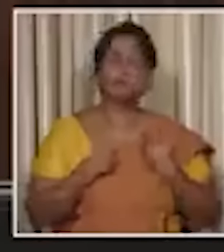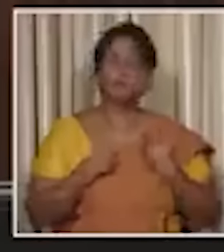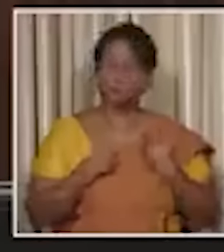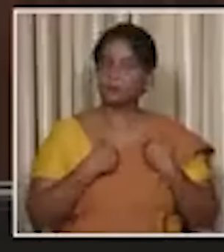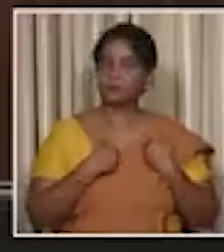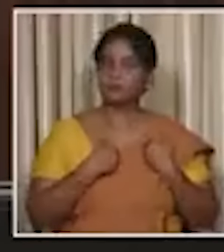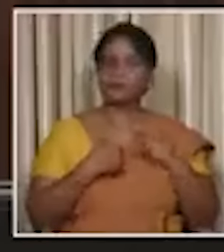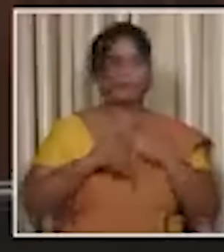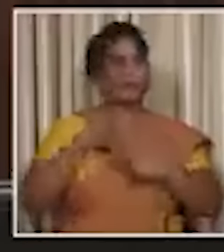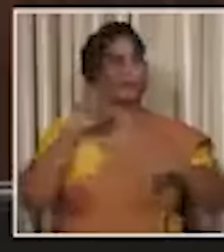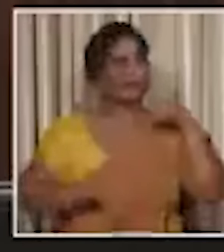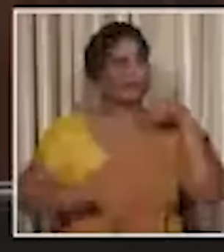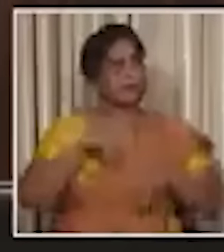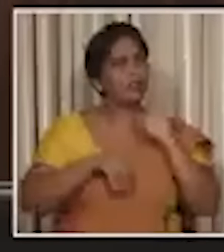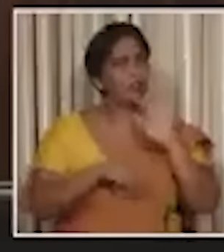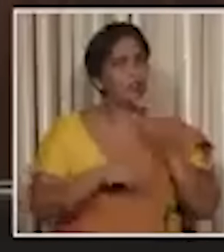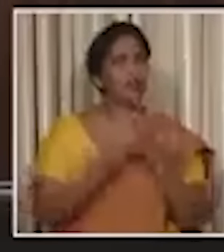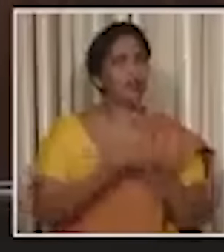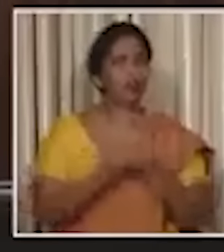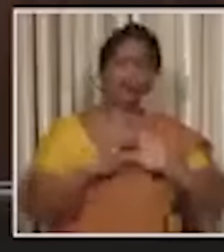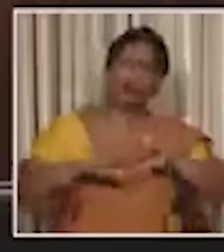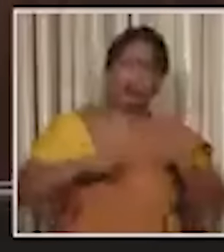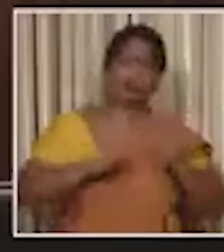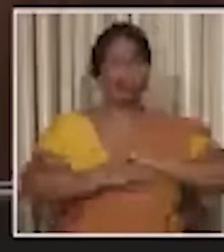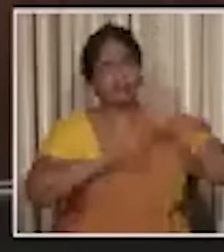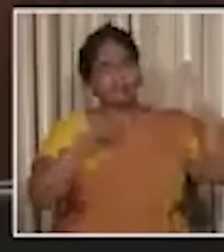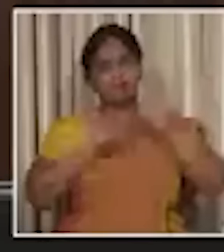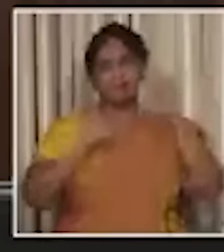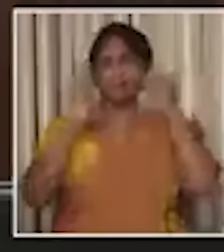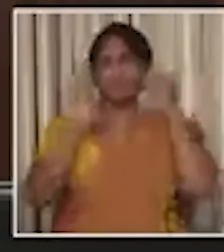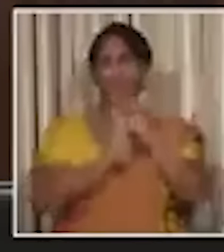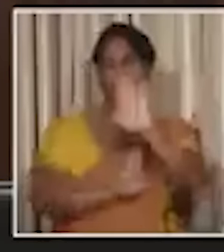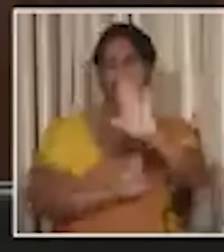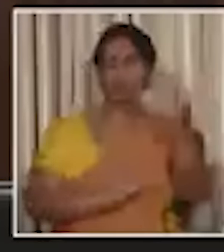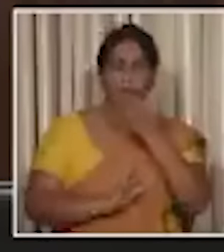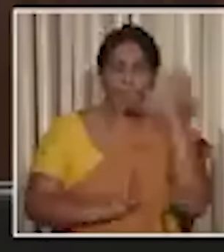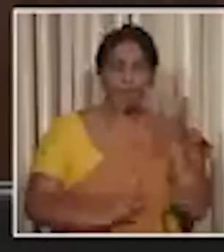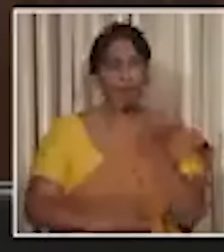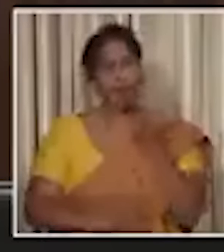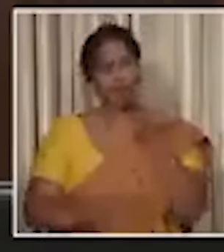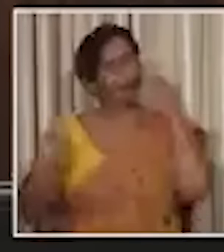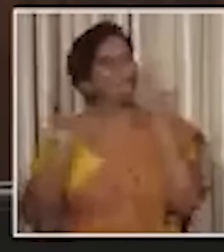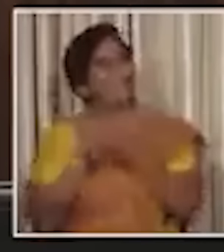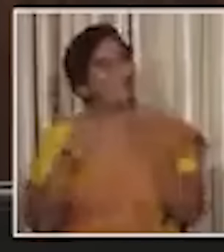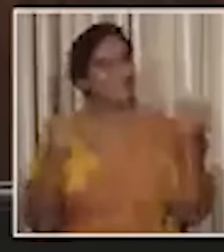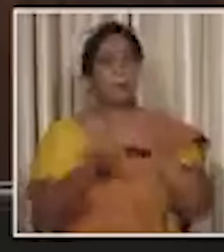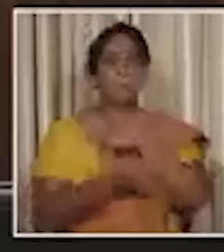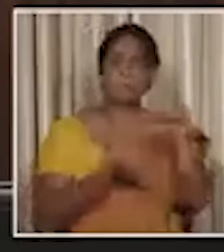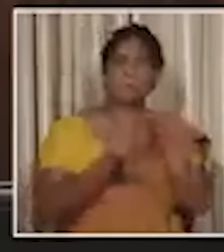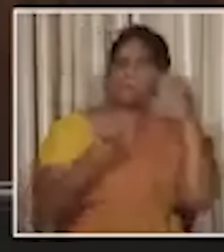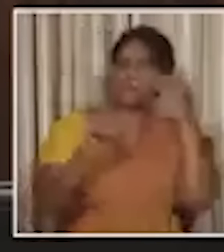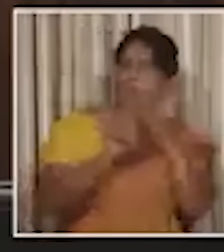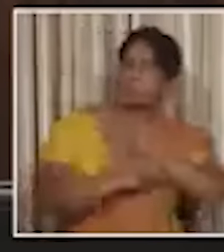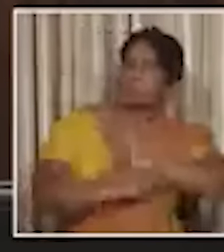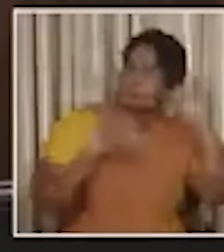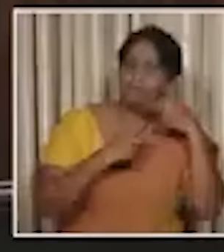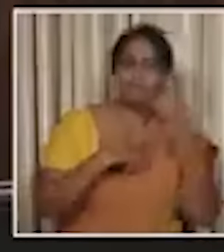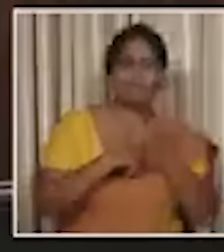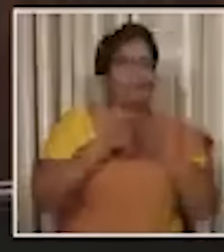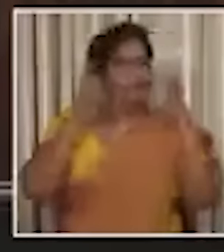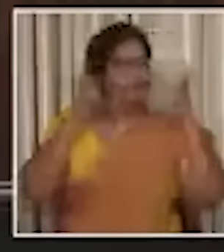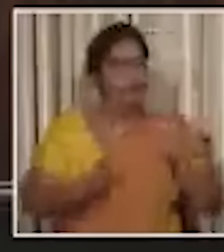முறையில் நடைமுறைப்படுத்தப்படுதல் வேண்டும். அதே போலவே மக்களுக்கு சட்டம் சரியான முறையில் நடைமுறையில் இருக்கின்றது